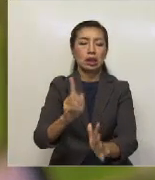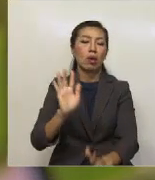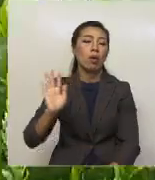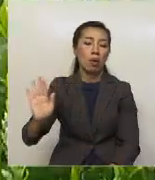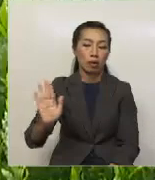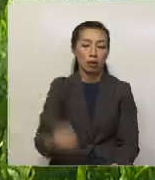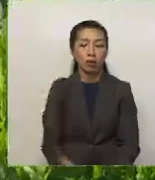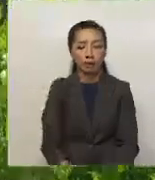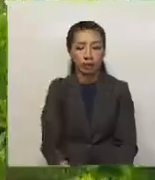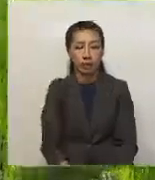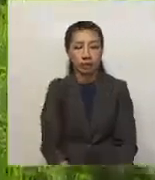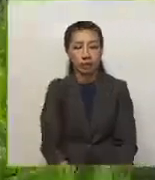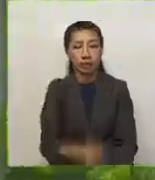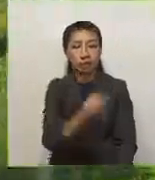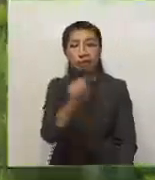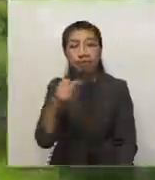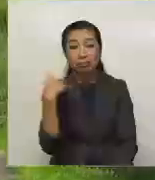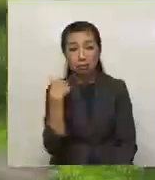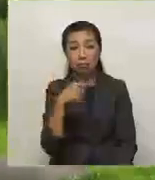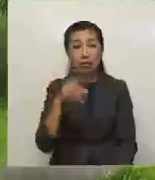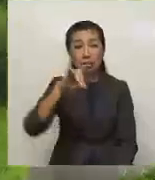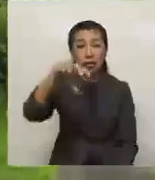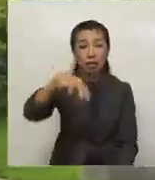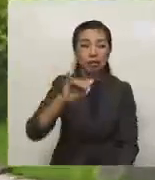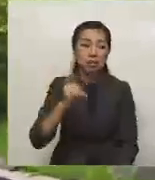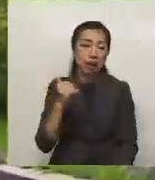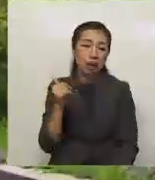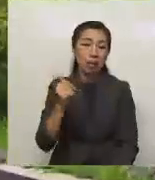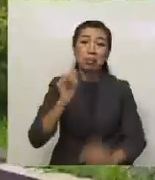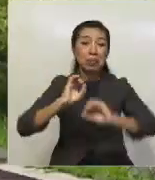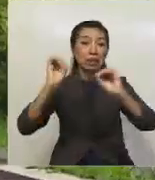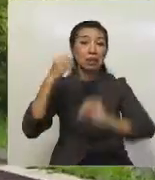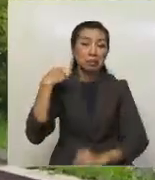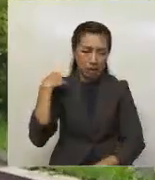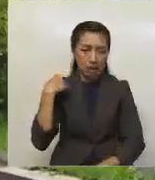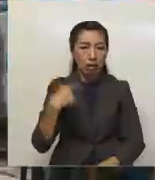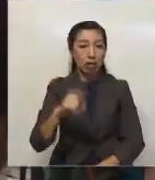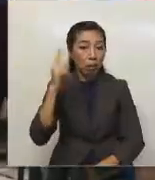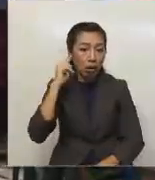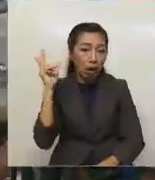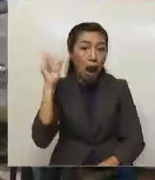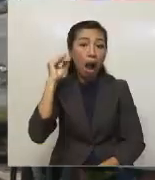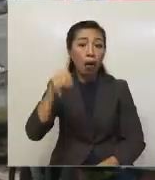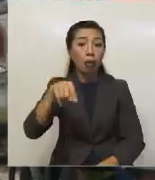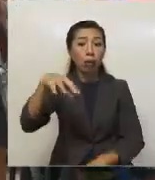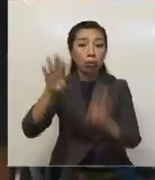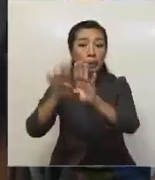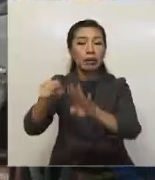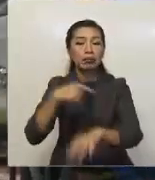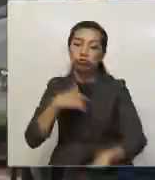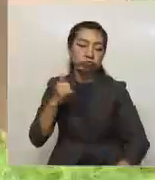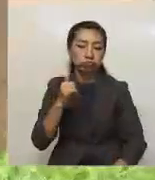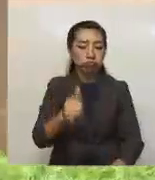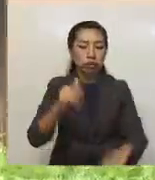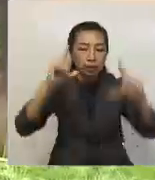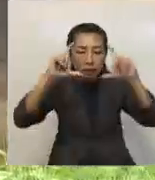ขาดินนะครับหลายท่านเนี่ยก็คงไม่ได้เดินทางไปมานานแล้วล่ะนะพอทราบข่าวก็อยากจะเดินทางไปนะครับเพื่อเก็บบรรยากาศครั้งสุดท้